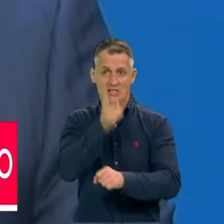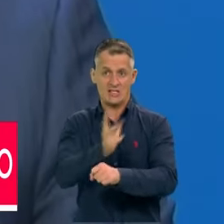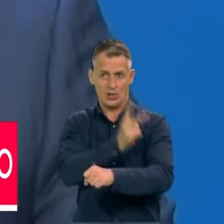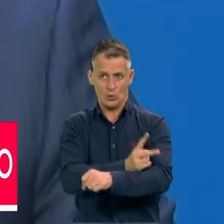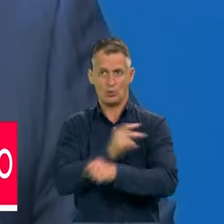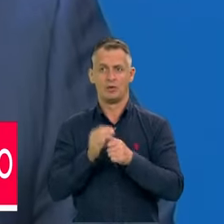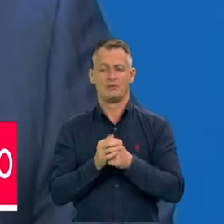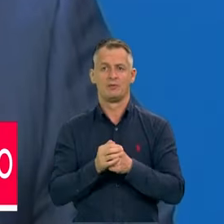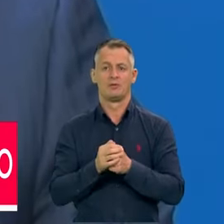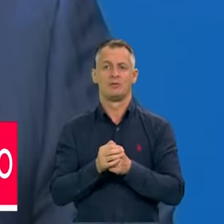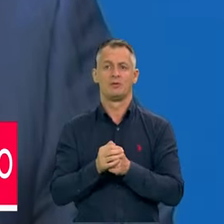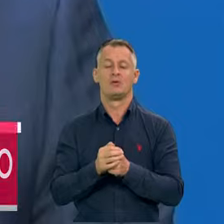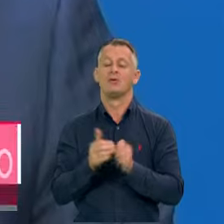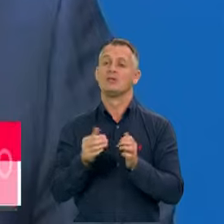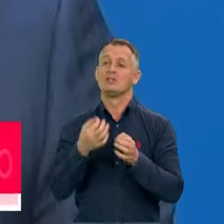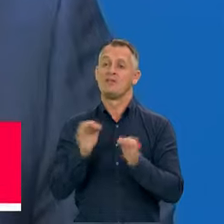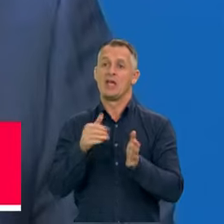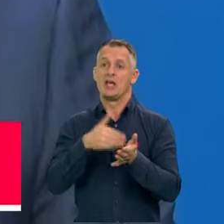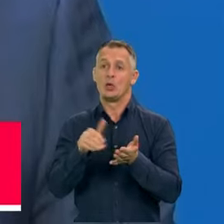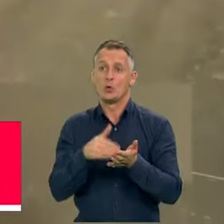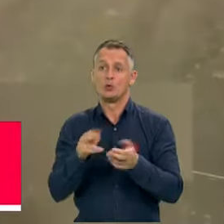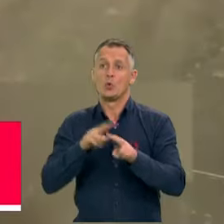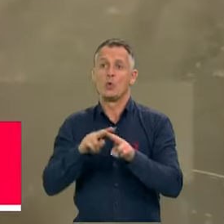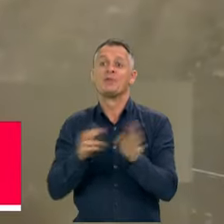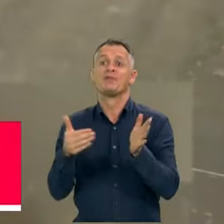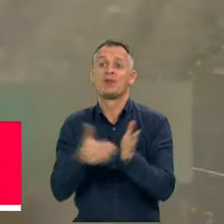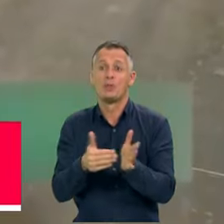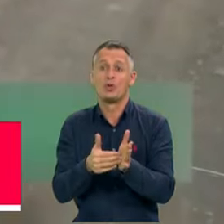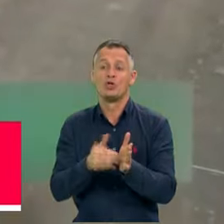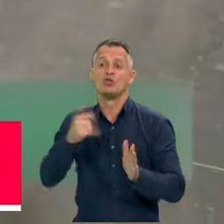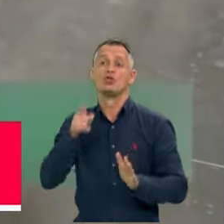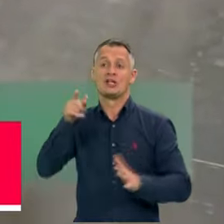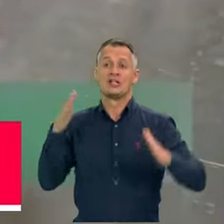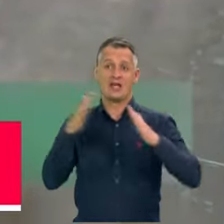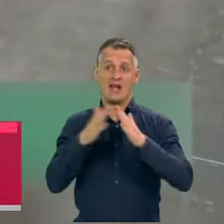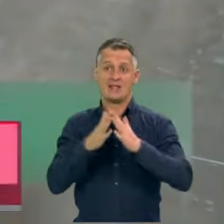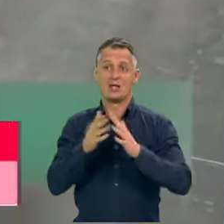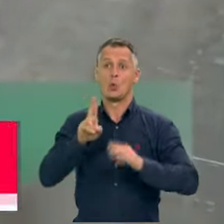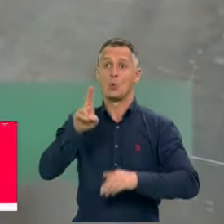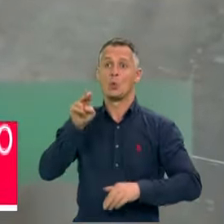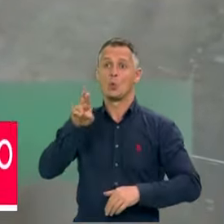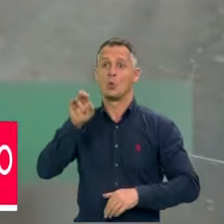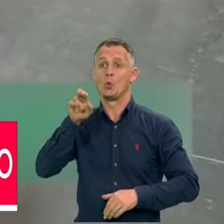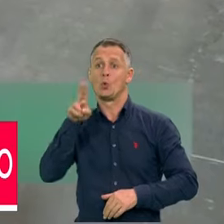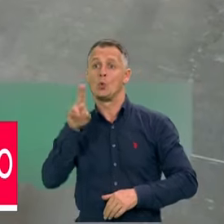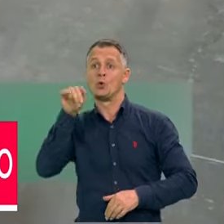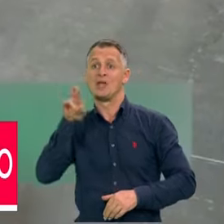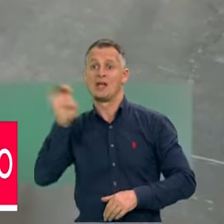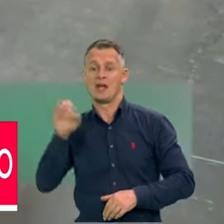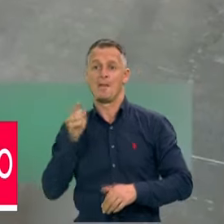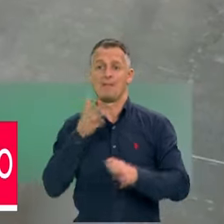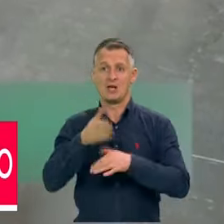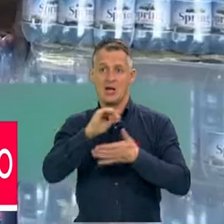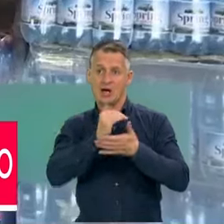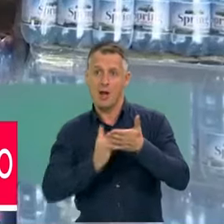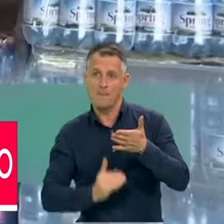publici să se cheltuie eficient și casa Unirea prin acel raport de inspecție fiscală